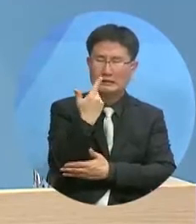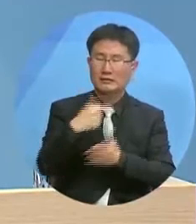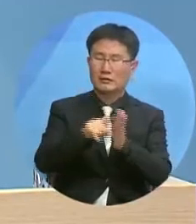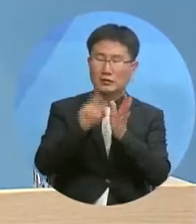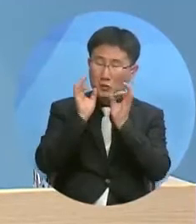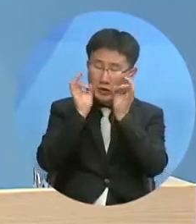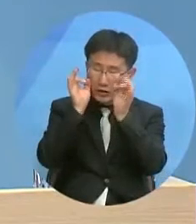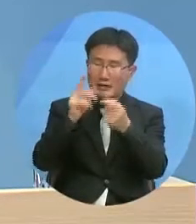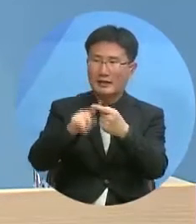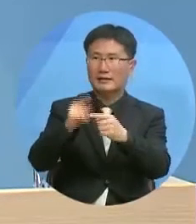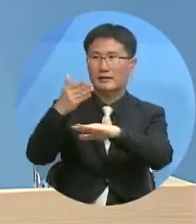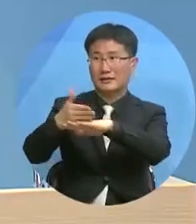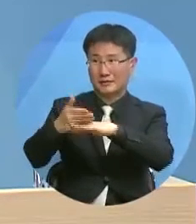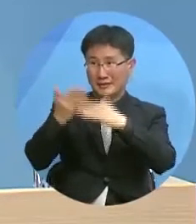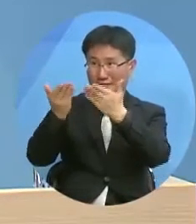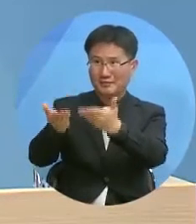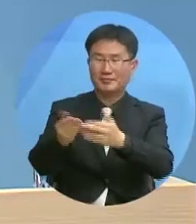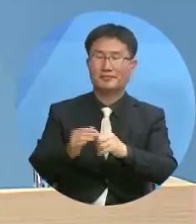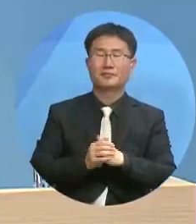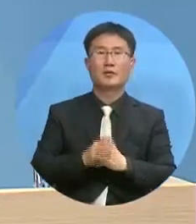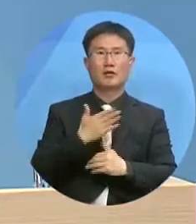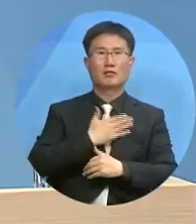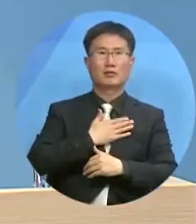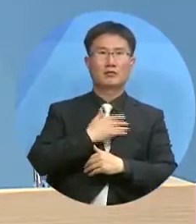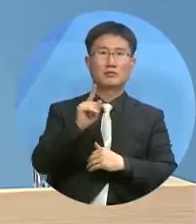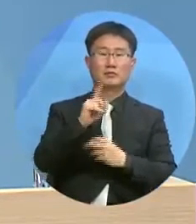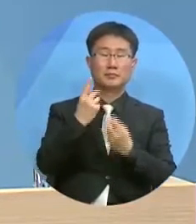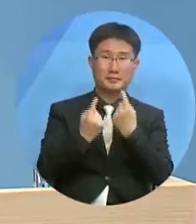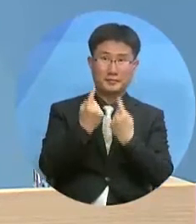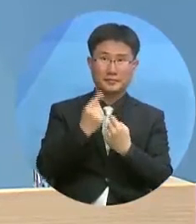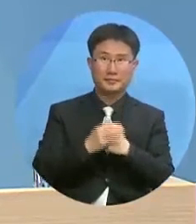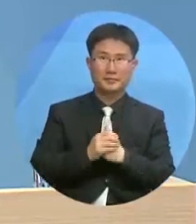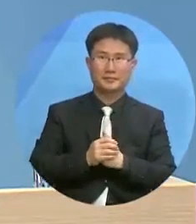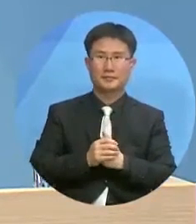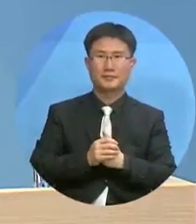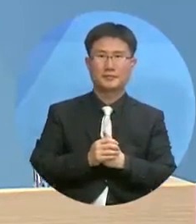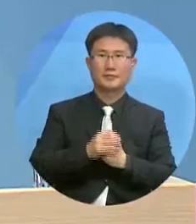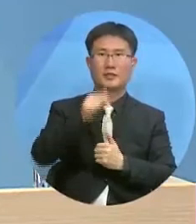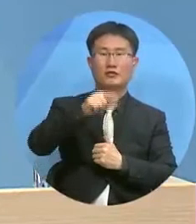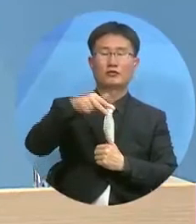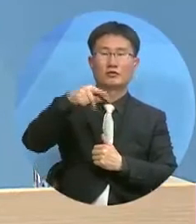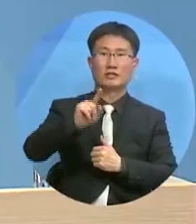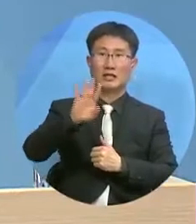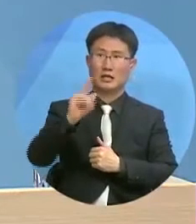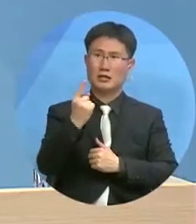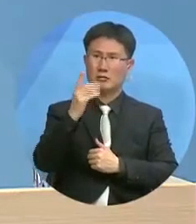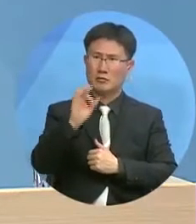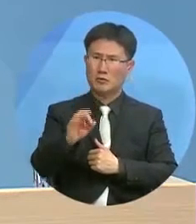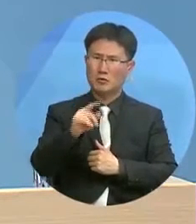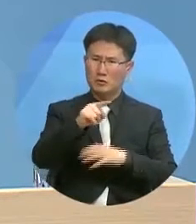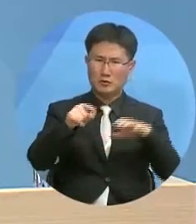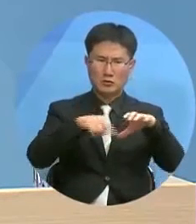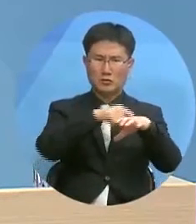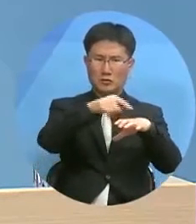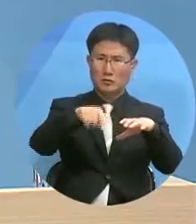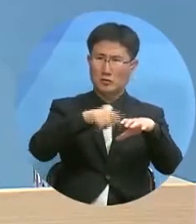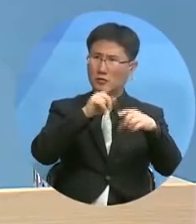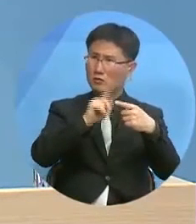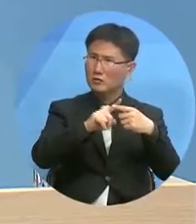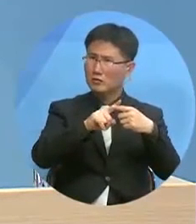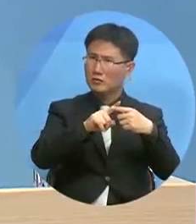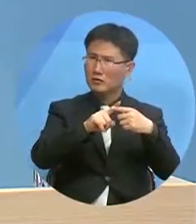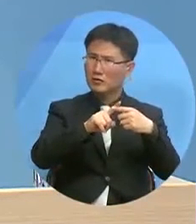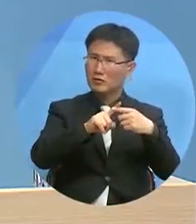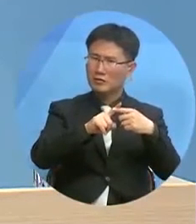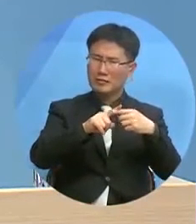감사의 말씀을 드립니다. 그리고 저는 무엇보다도 이 국사봉을 훼손해야 된다고 생각하는 사람이 아니고